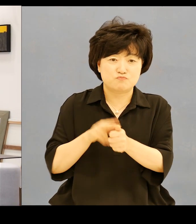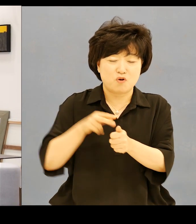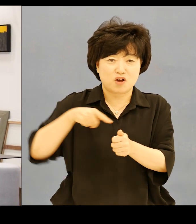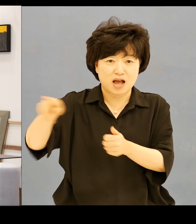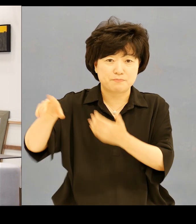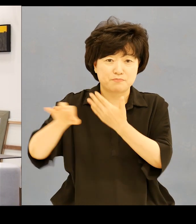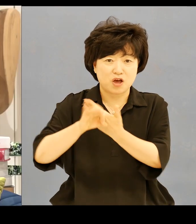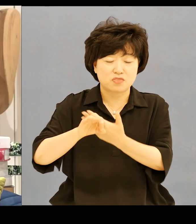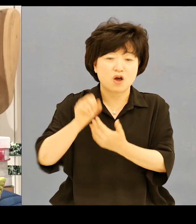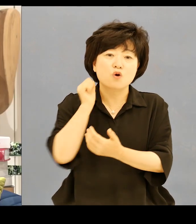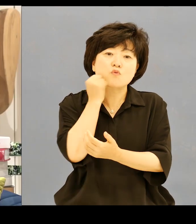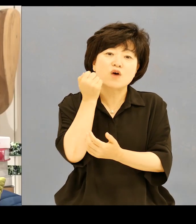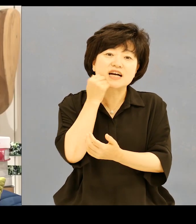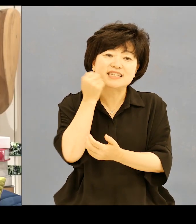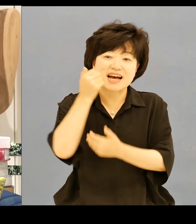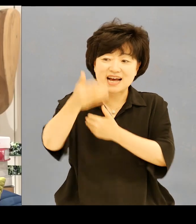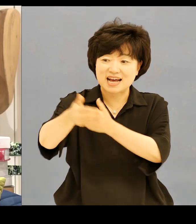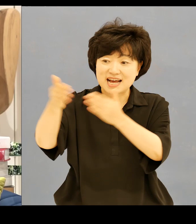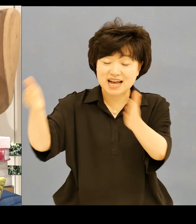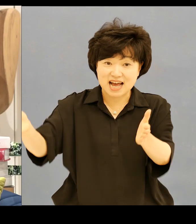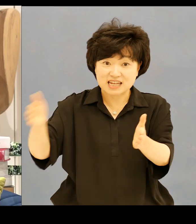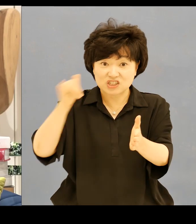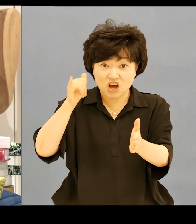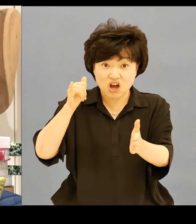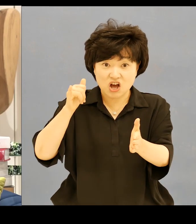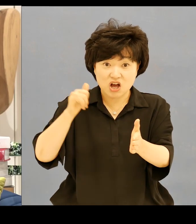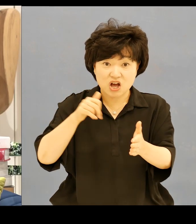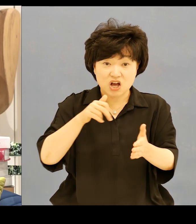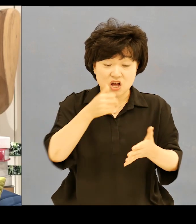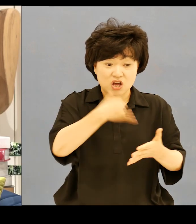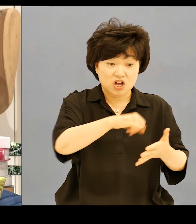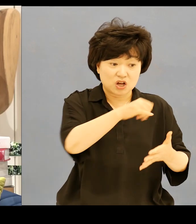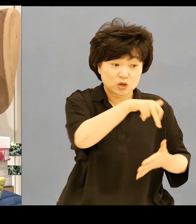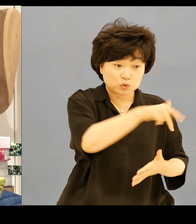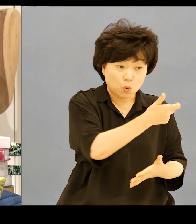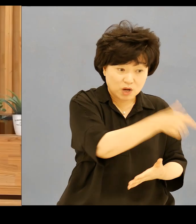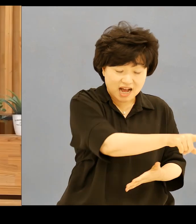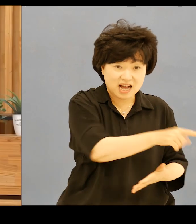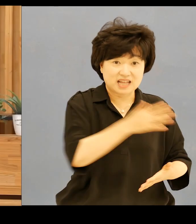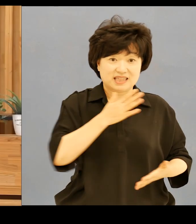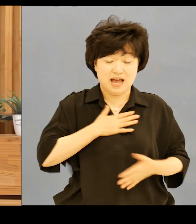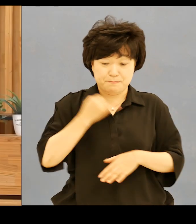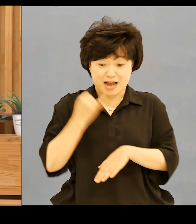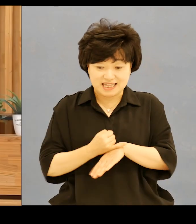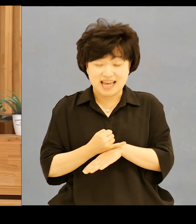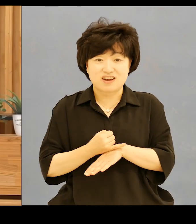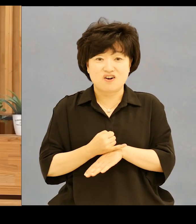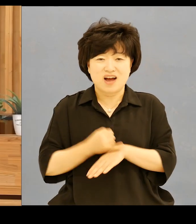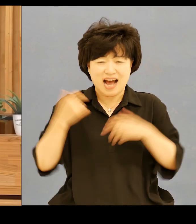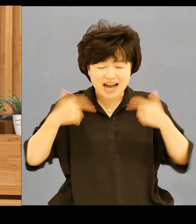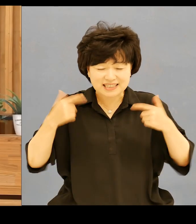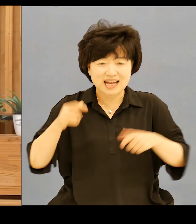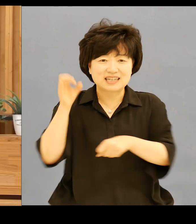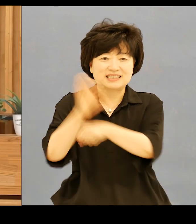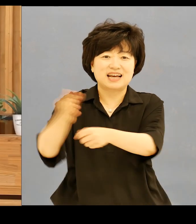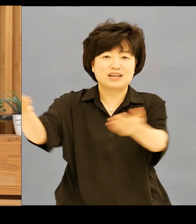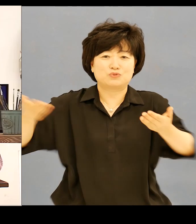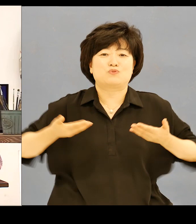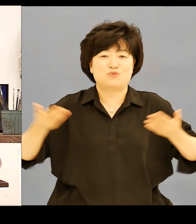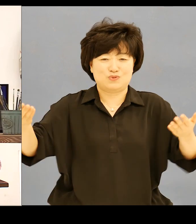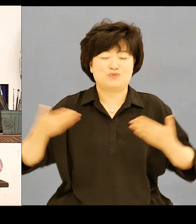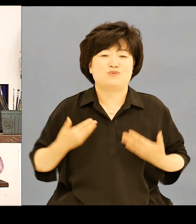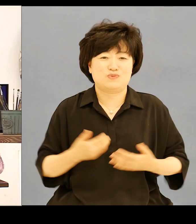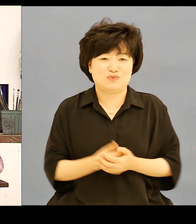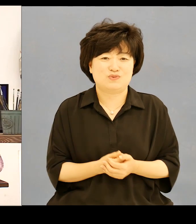슈퍼에 가면 이렇게 과자 선물 세트 같은 게 있으면은 조카 걸 사고 제 걸 사와요. 큰 언니가 그러면서